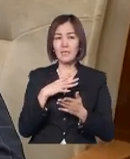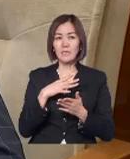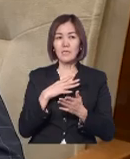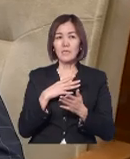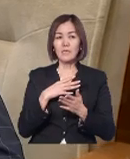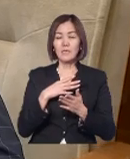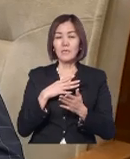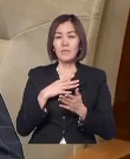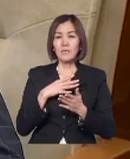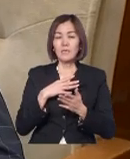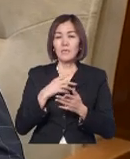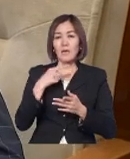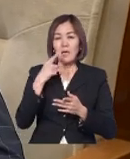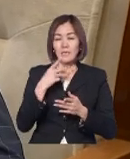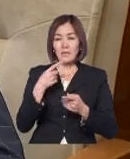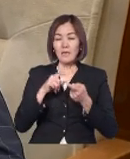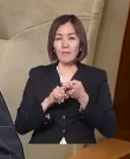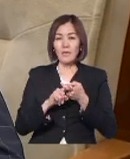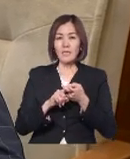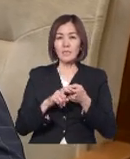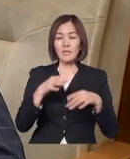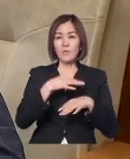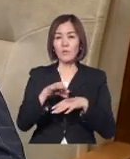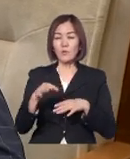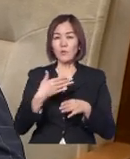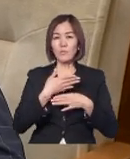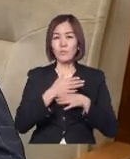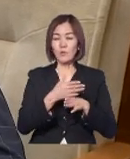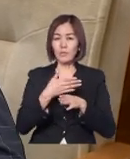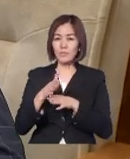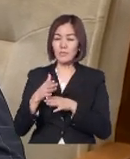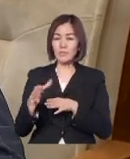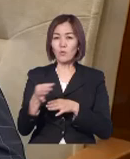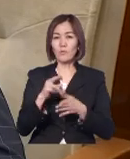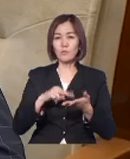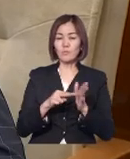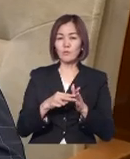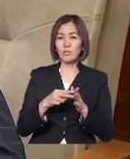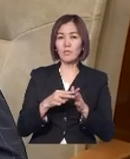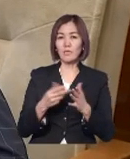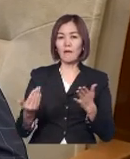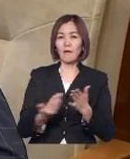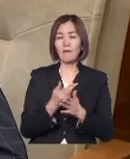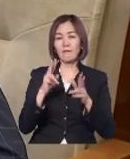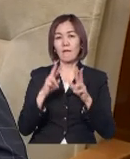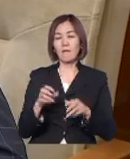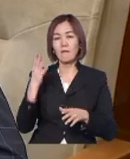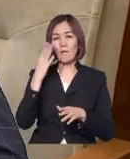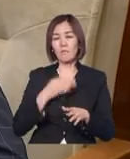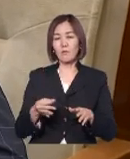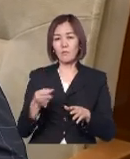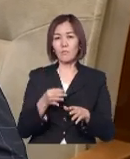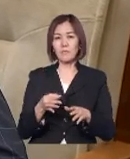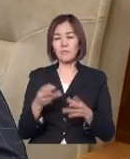Жоғарыда айтылғандарға байланысты өңірлер бөлінісінде республикалық бюджет қаражатынан пулды қайта қарау және Алматы